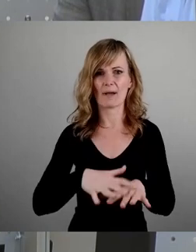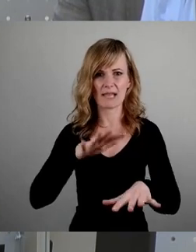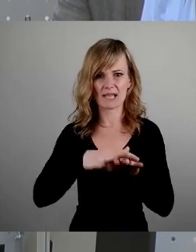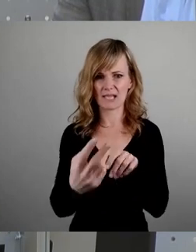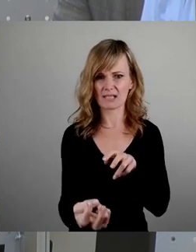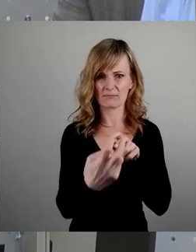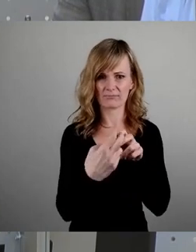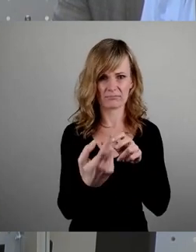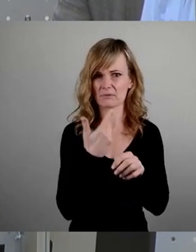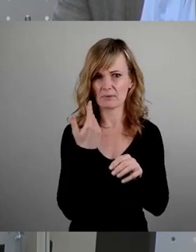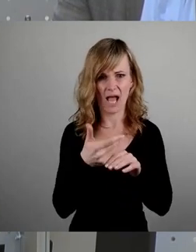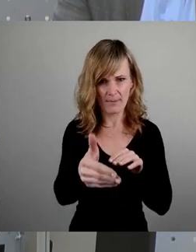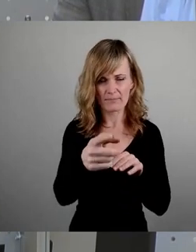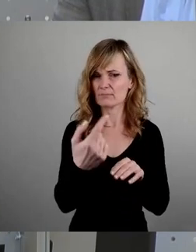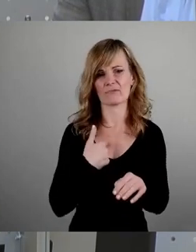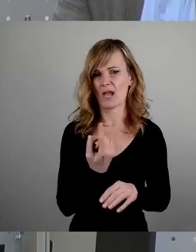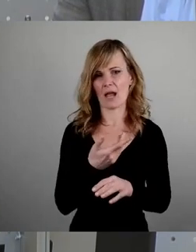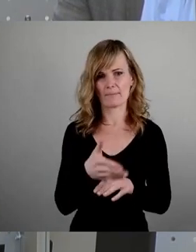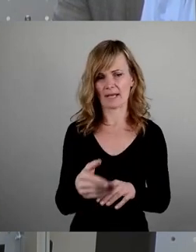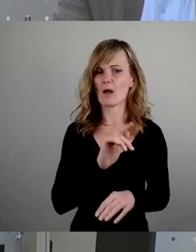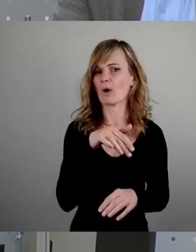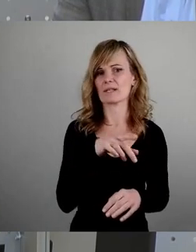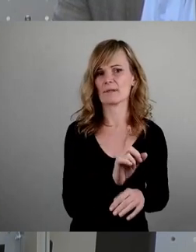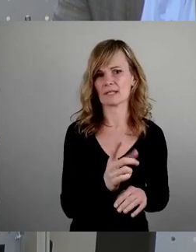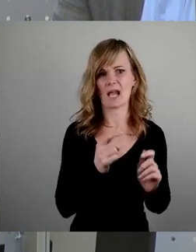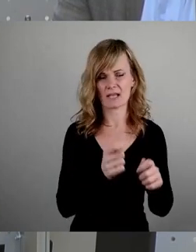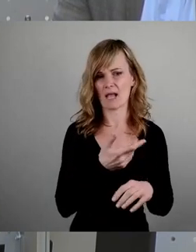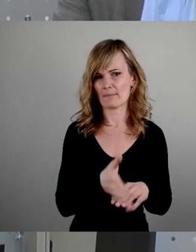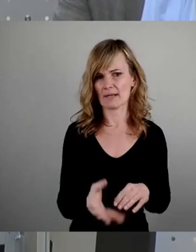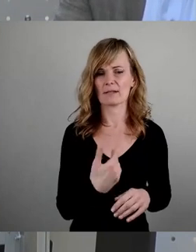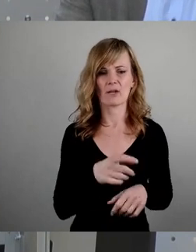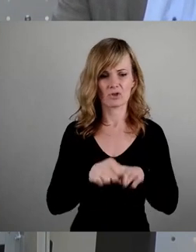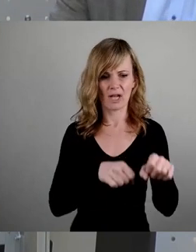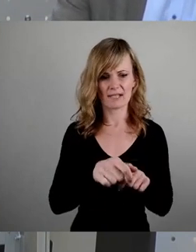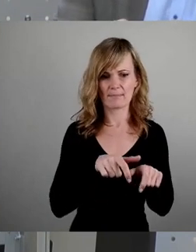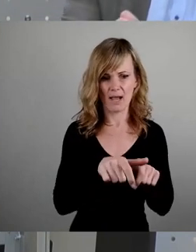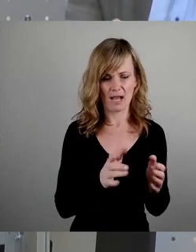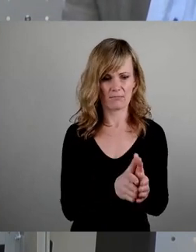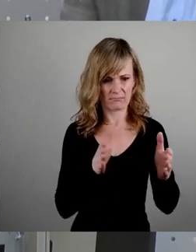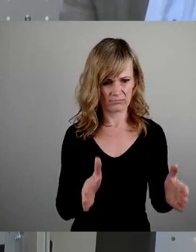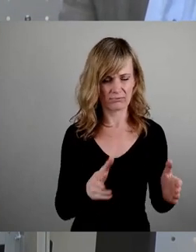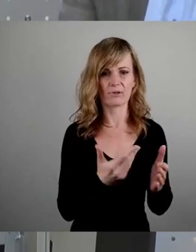Ebenso lehnen wir den Antrag der SPD ab, der die Radfahrstreifen in richtlinienkonformer Breite fordert und so die zügige Umsetzung